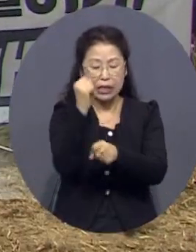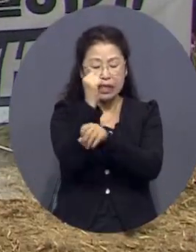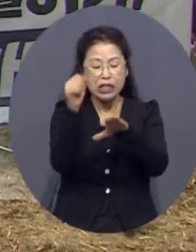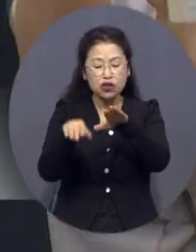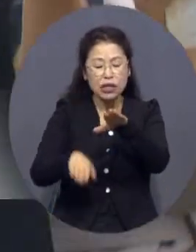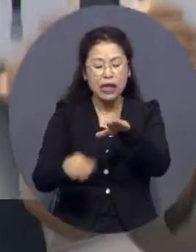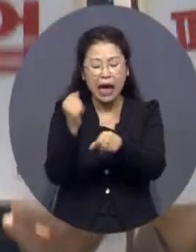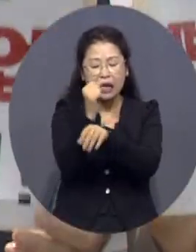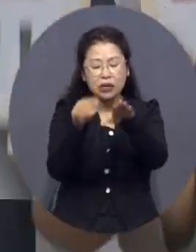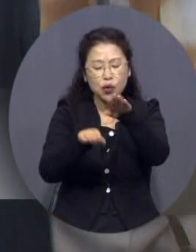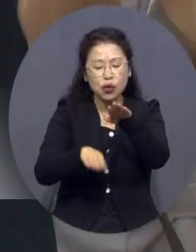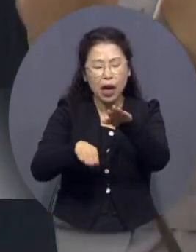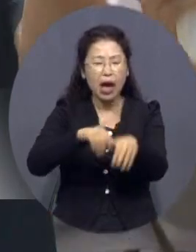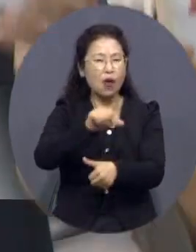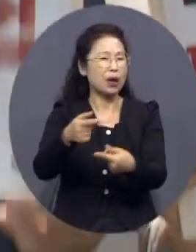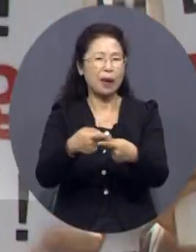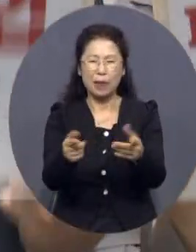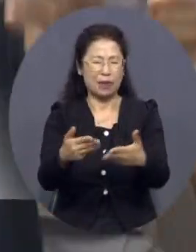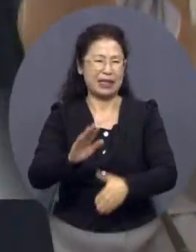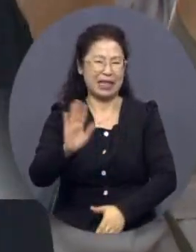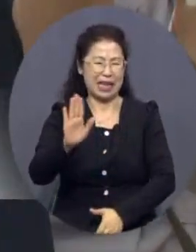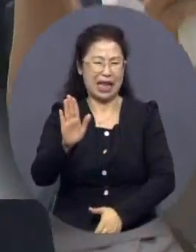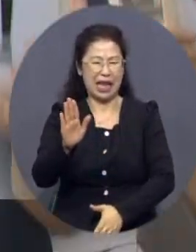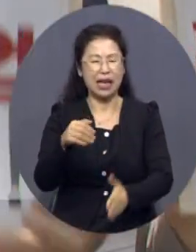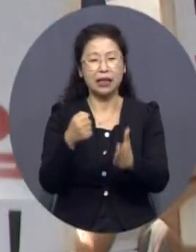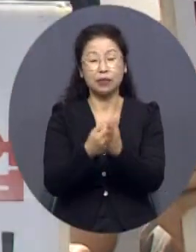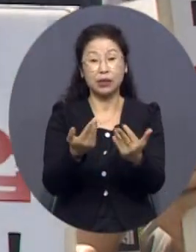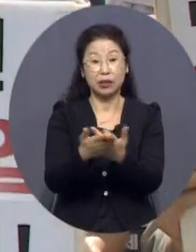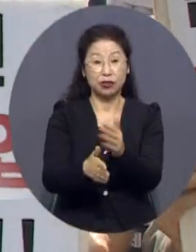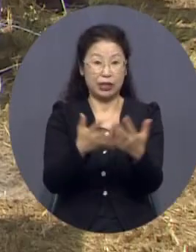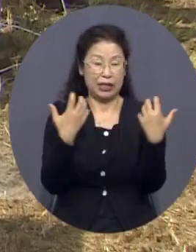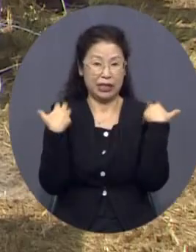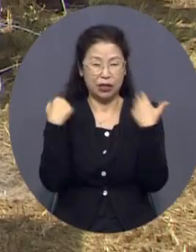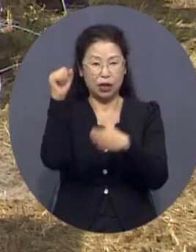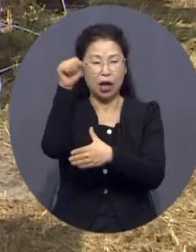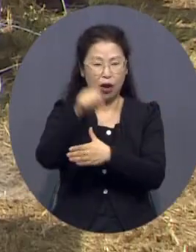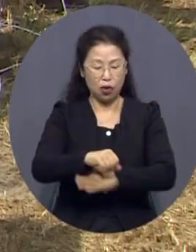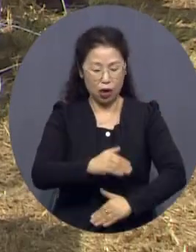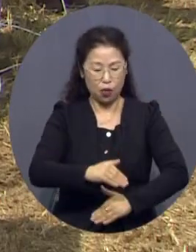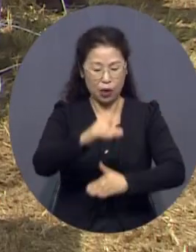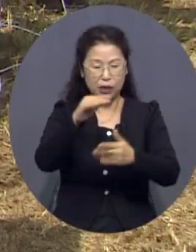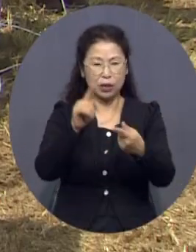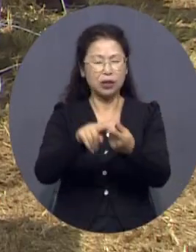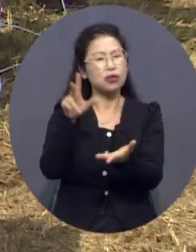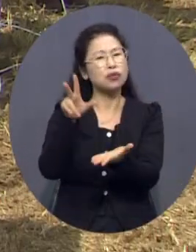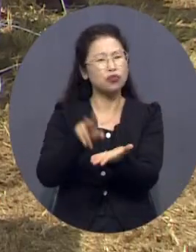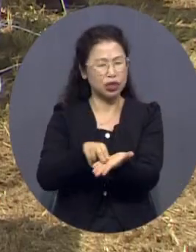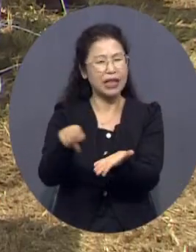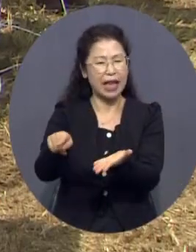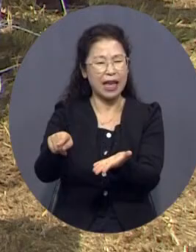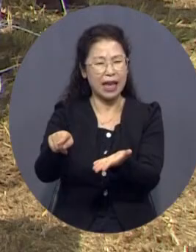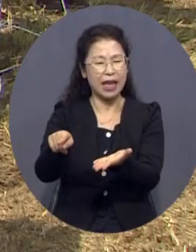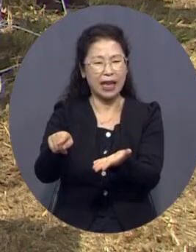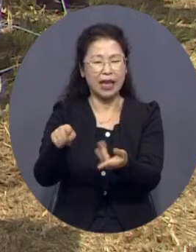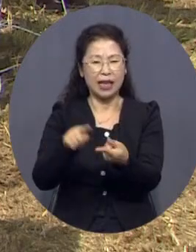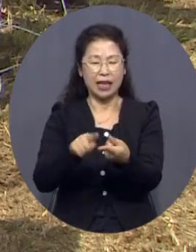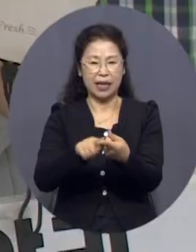환경 영향 평가를 받지 않았다며 제주시의 허가 과정에도 문제가 있다고